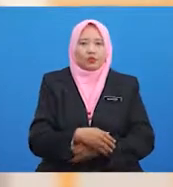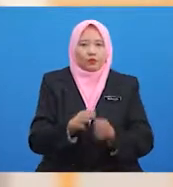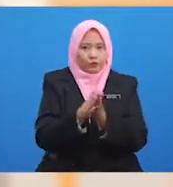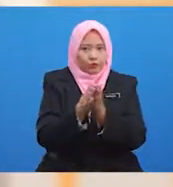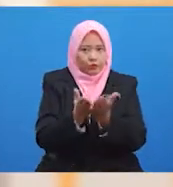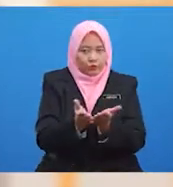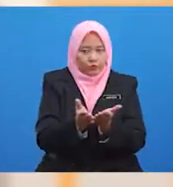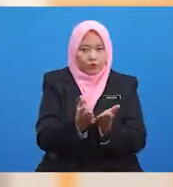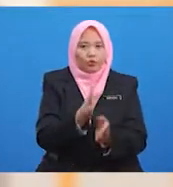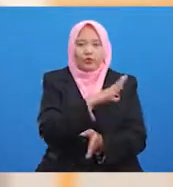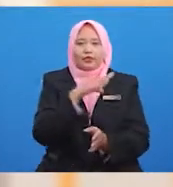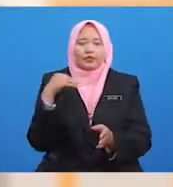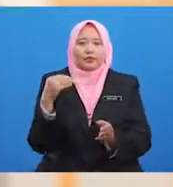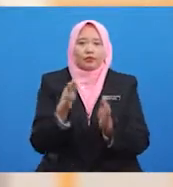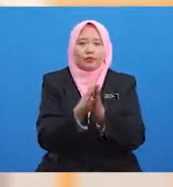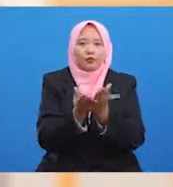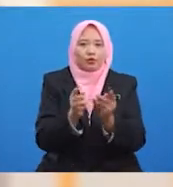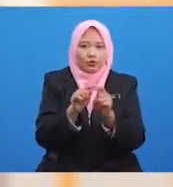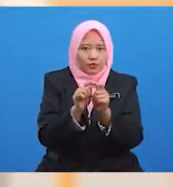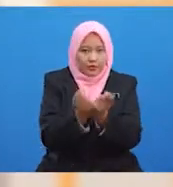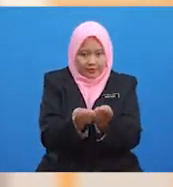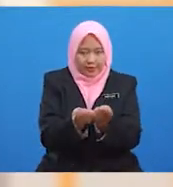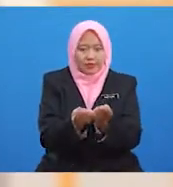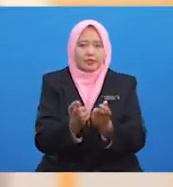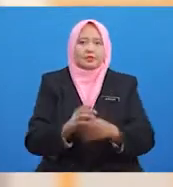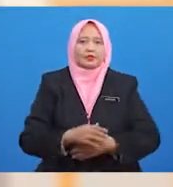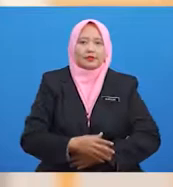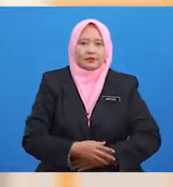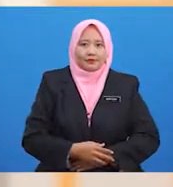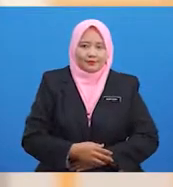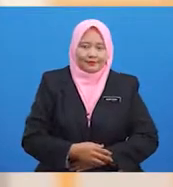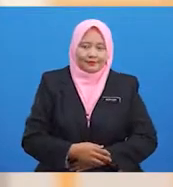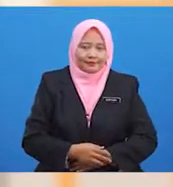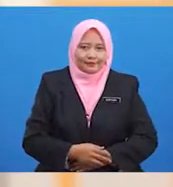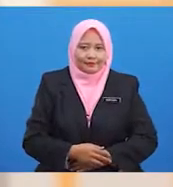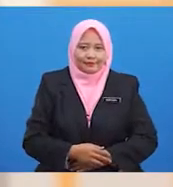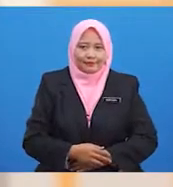untuk memudahkan murid-murid mencatat isi penting dari cikgu ya.